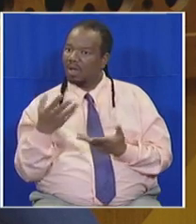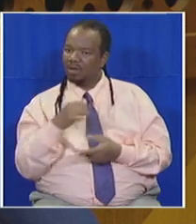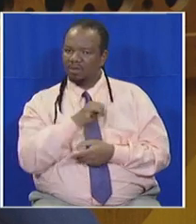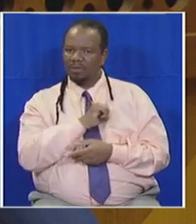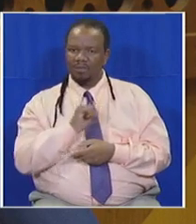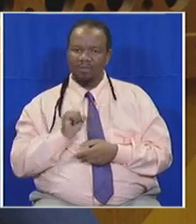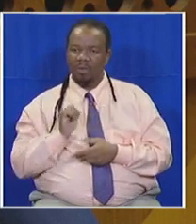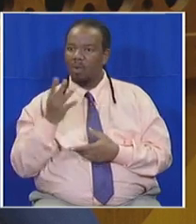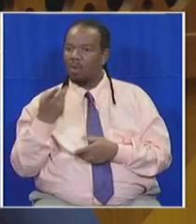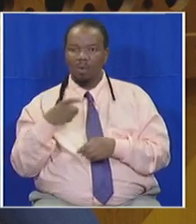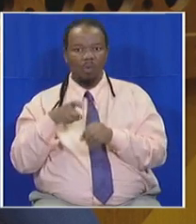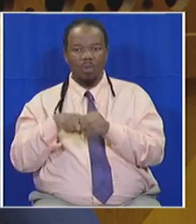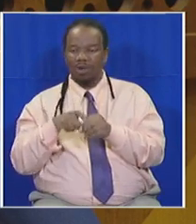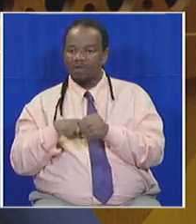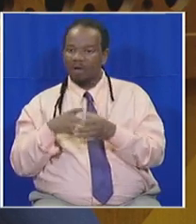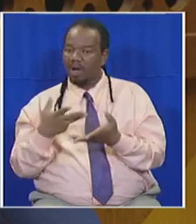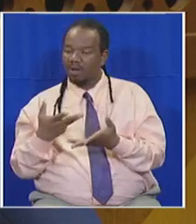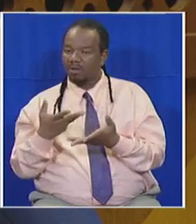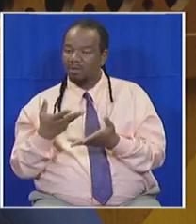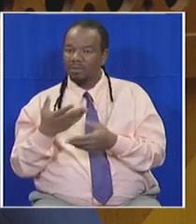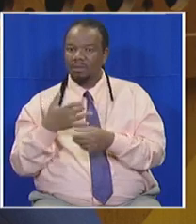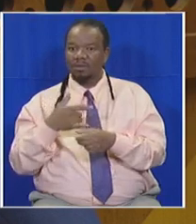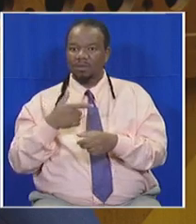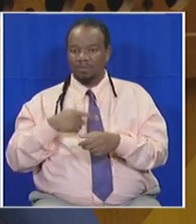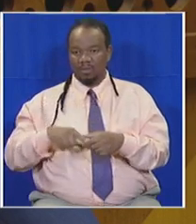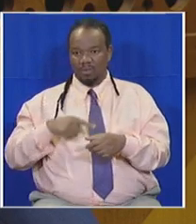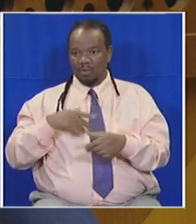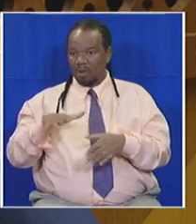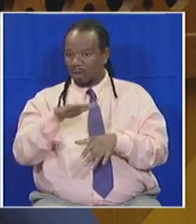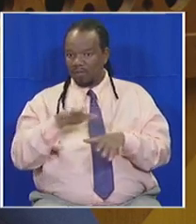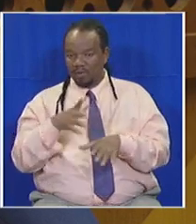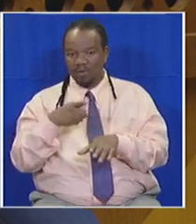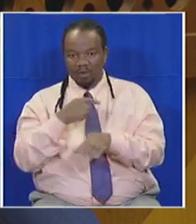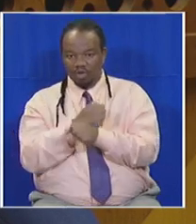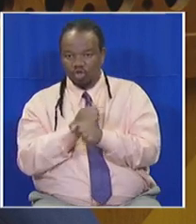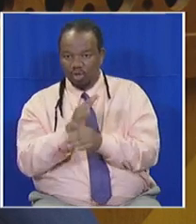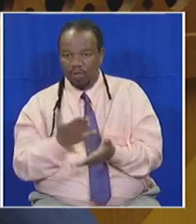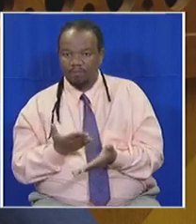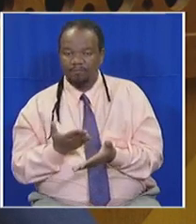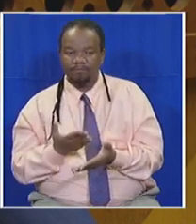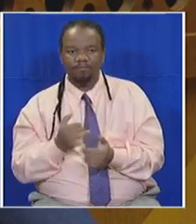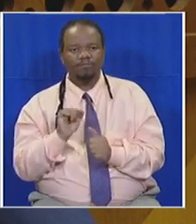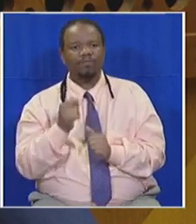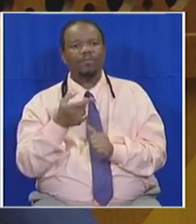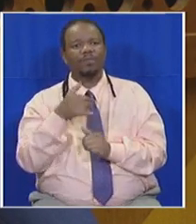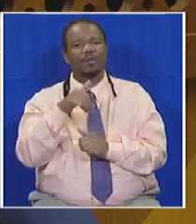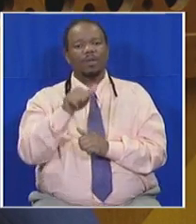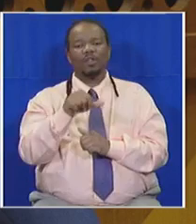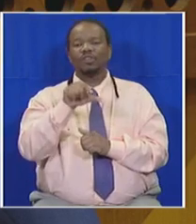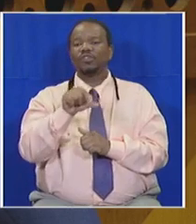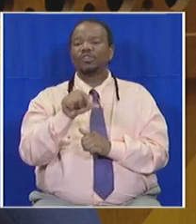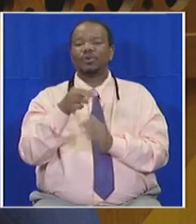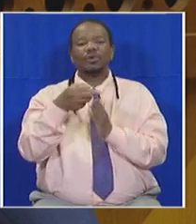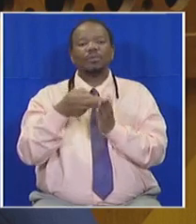vind in plaaslike regering. U kan maar gaan kyk na die ouditeur-generaal se verslag en ander verslae wat handel oor